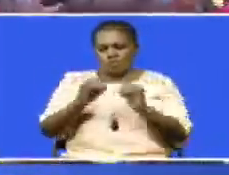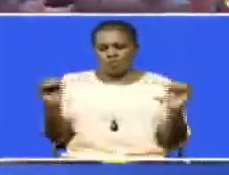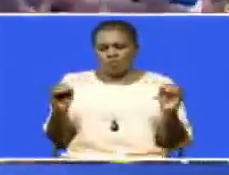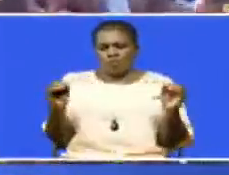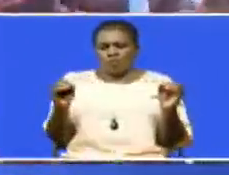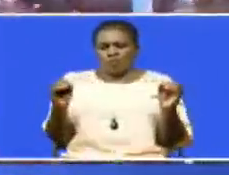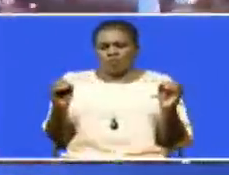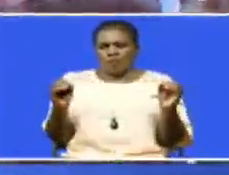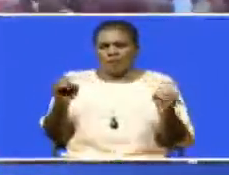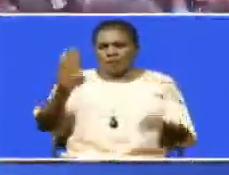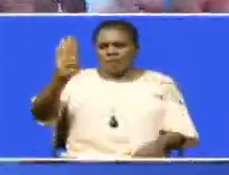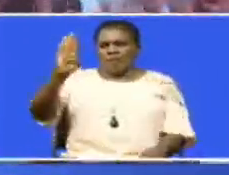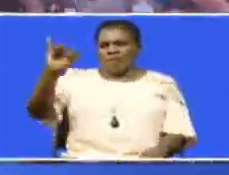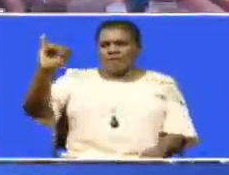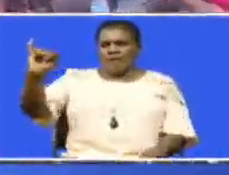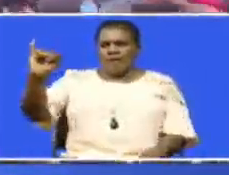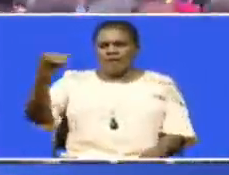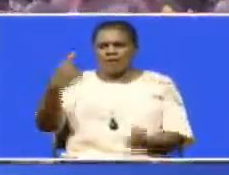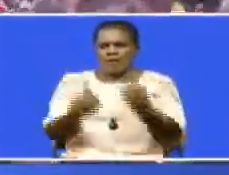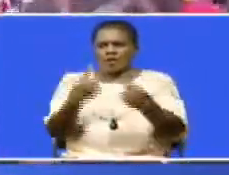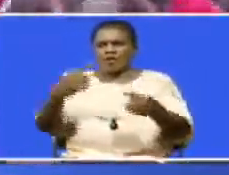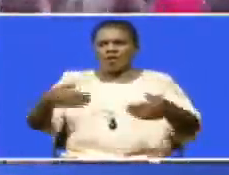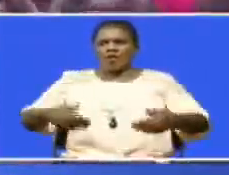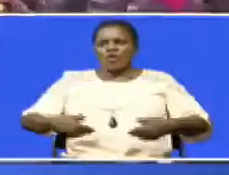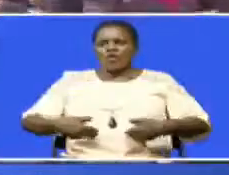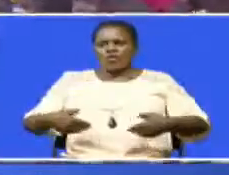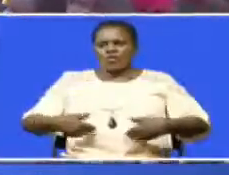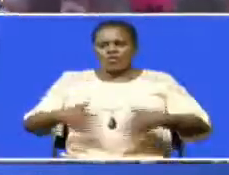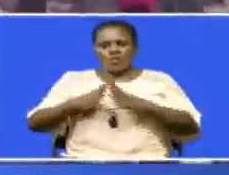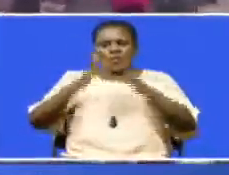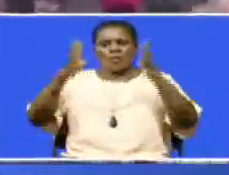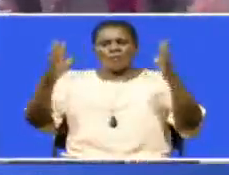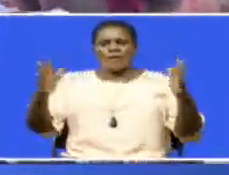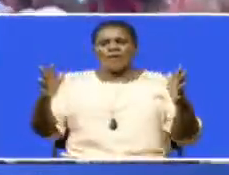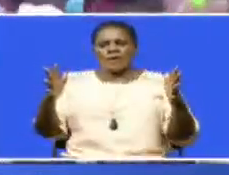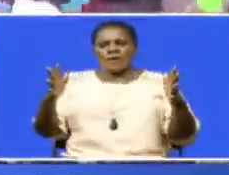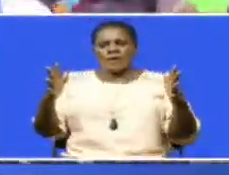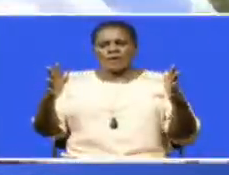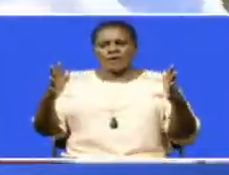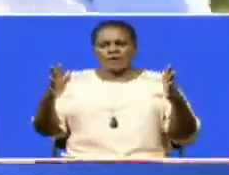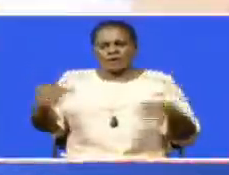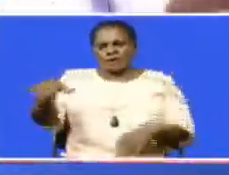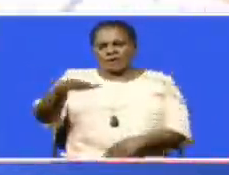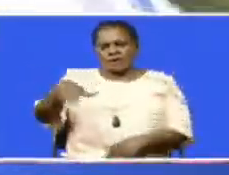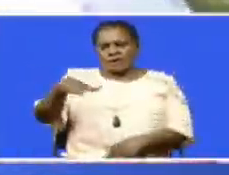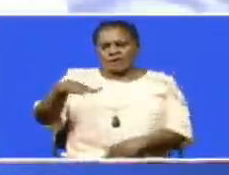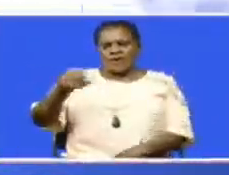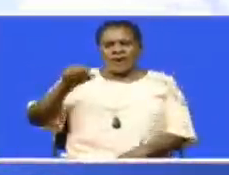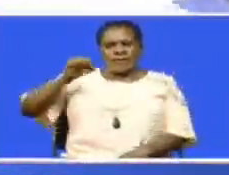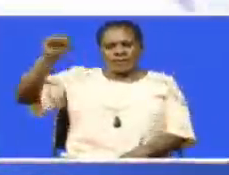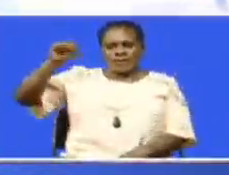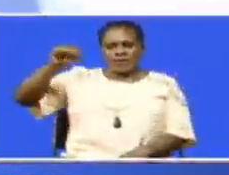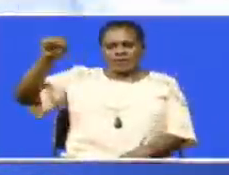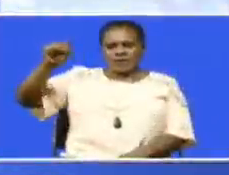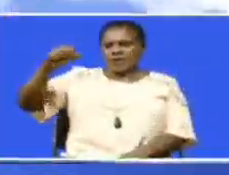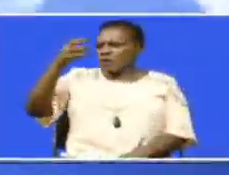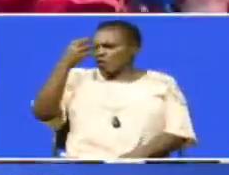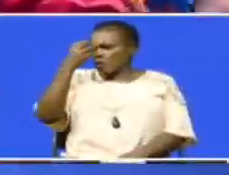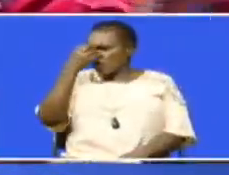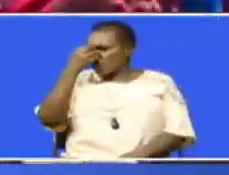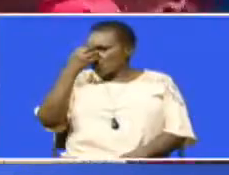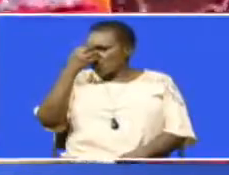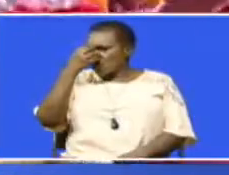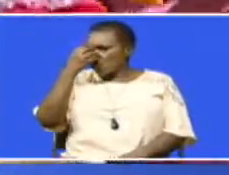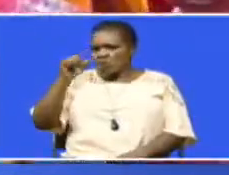Kufuatia joto hilo la BBI, vijana wamekuwa nguzo kuu ya kusimamisha siasa nchini. Naibu Rais William Ruto